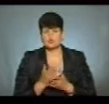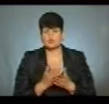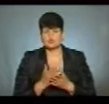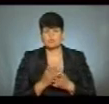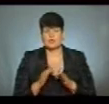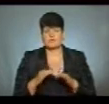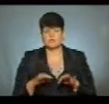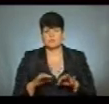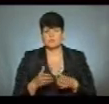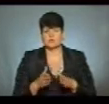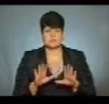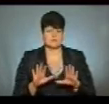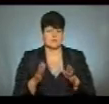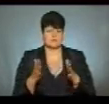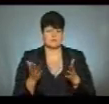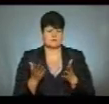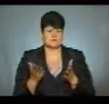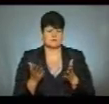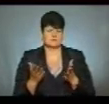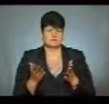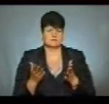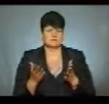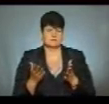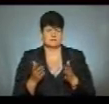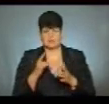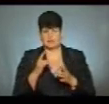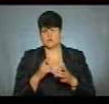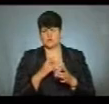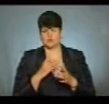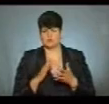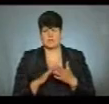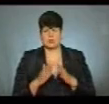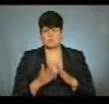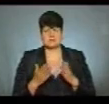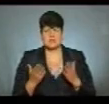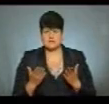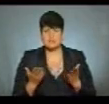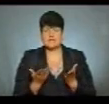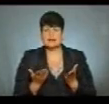сталися якісь дуже такі незрозумілі обставини, які